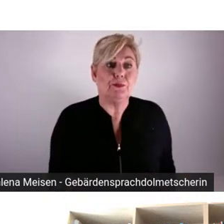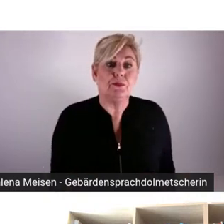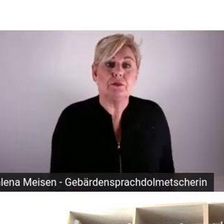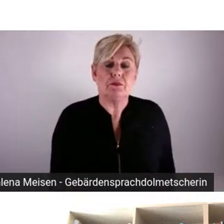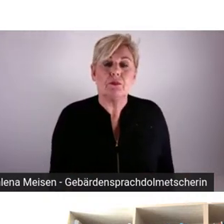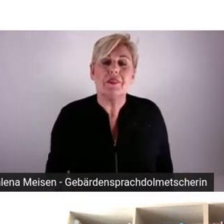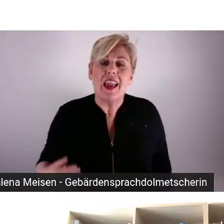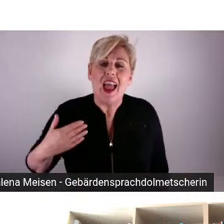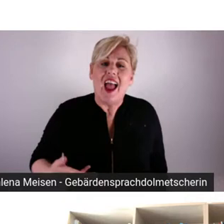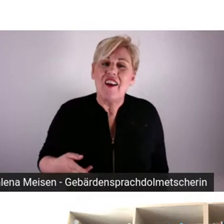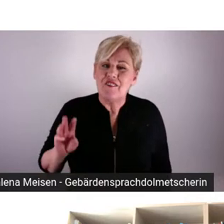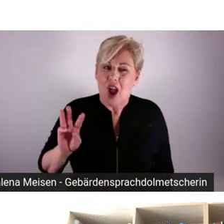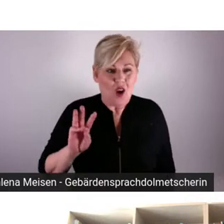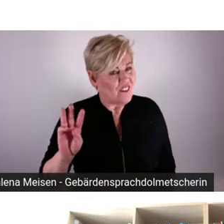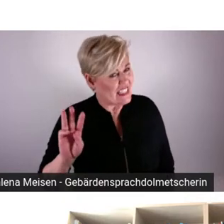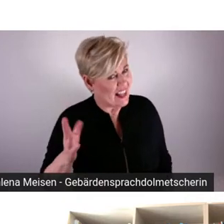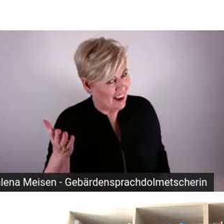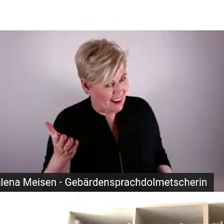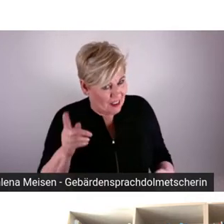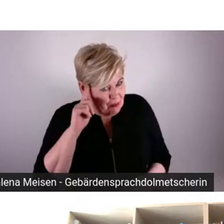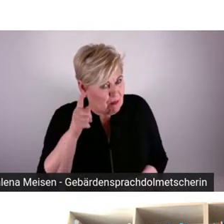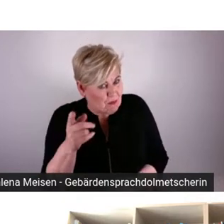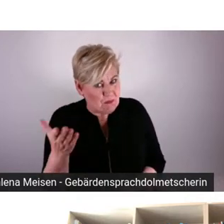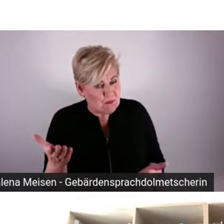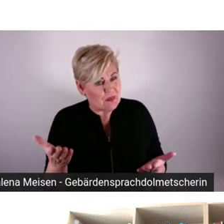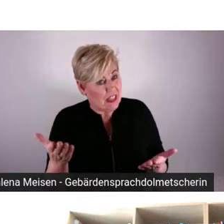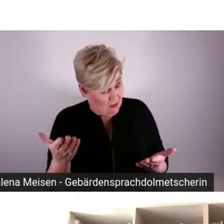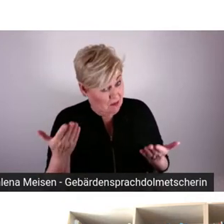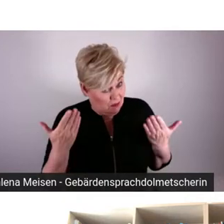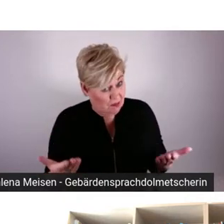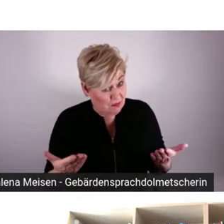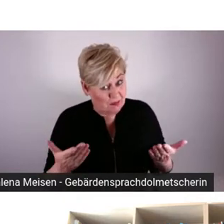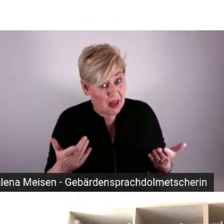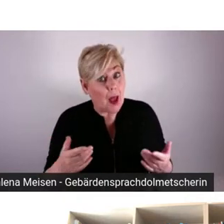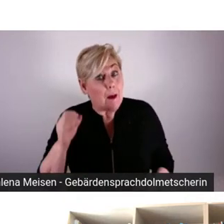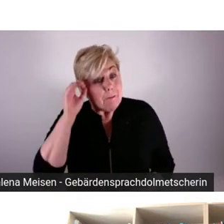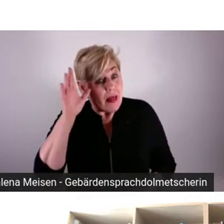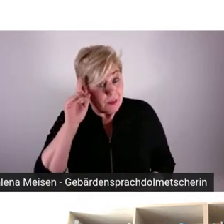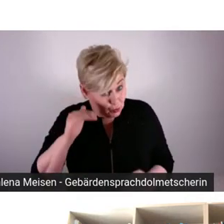Frau Wissler, lassen Sie das stehen. Aufstieg durch Bildung,